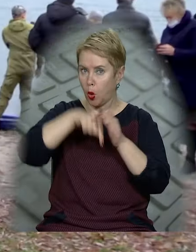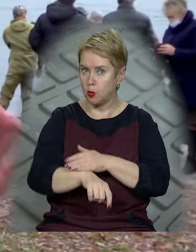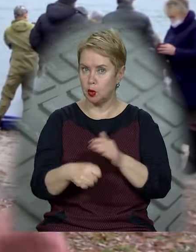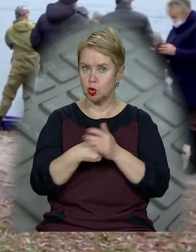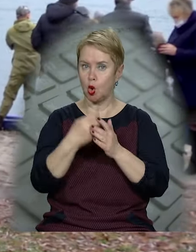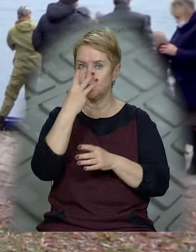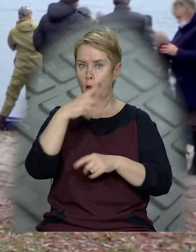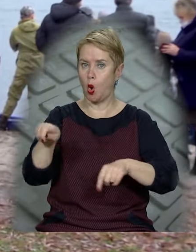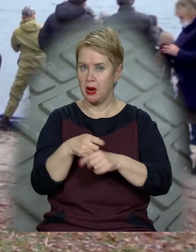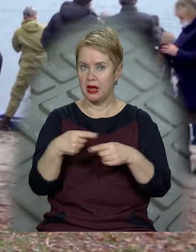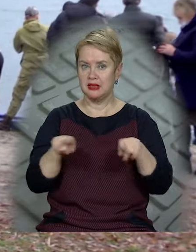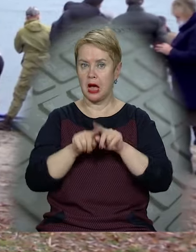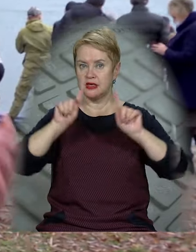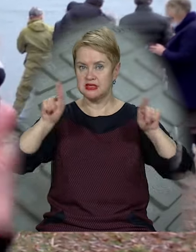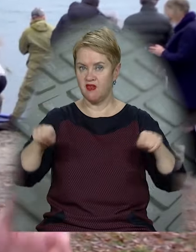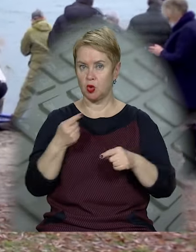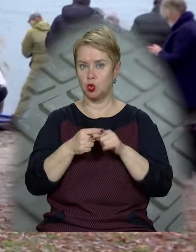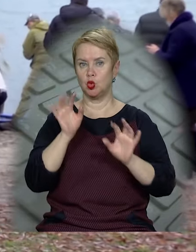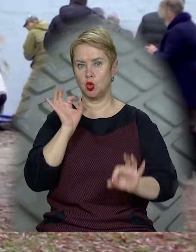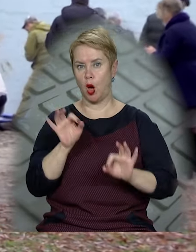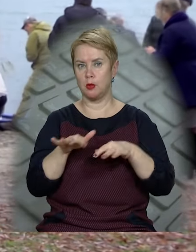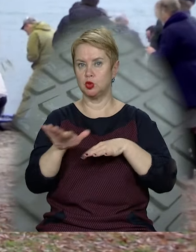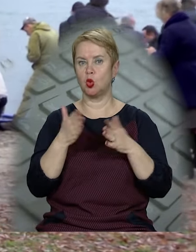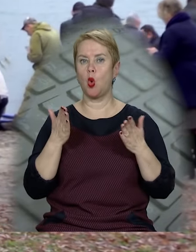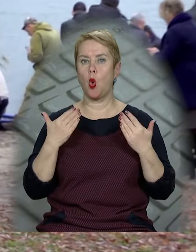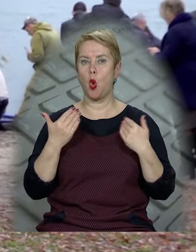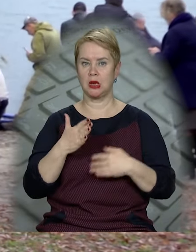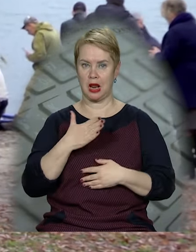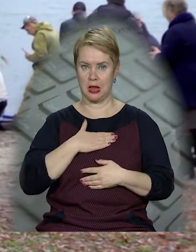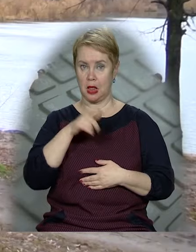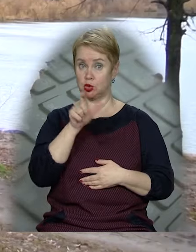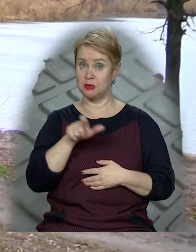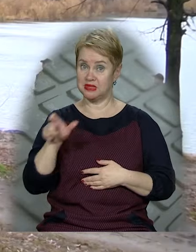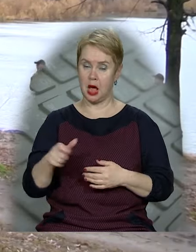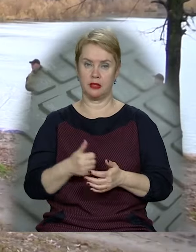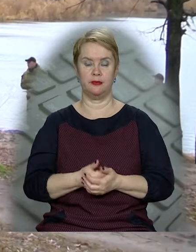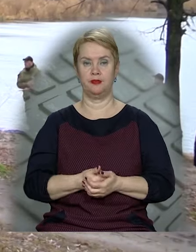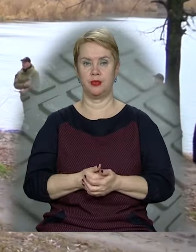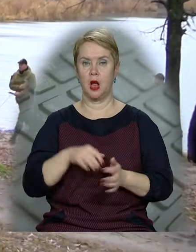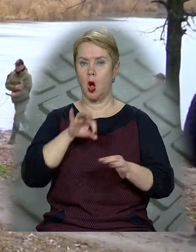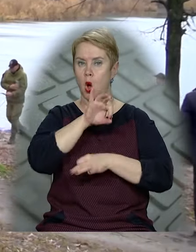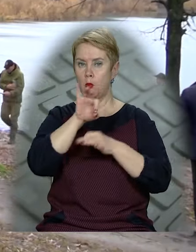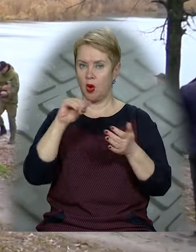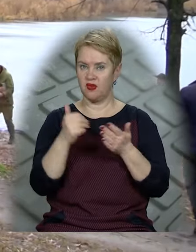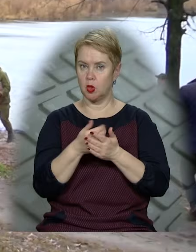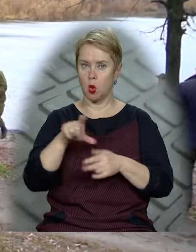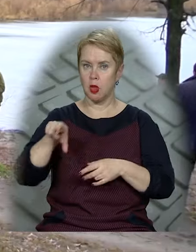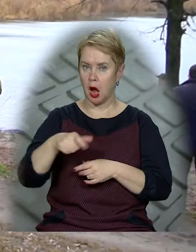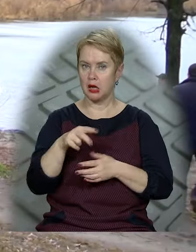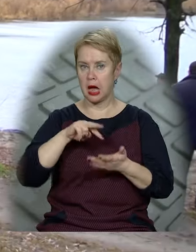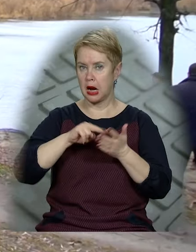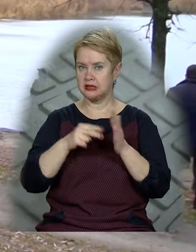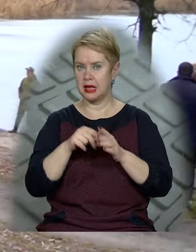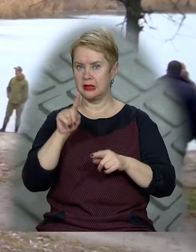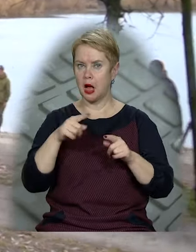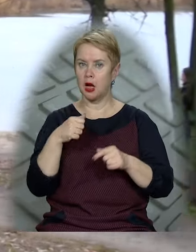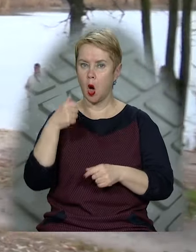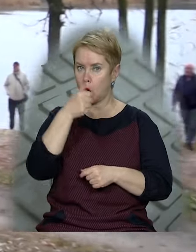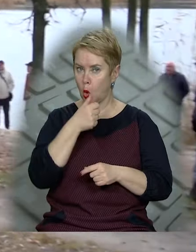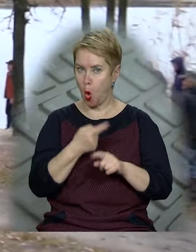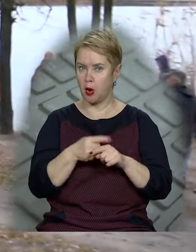3 метрів та також створити тут нормальні зони відпочинку для наших містян. Проєкт відновлення каналу розрахований на декілька